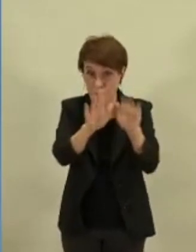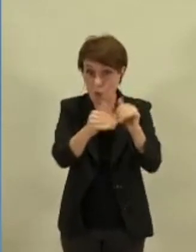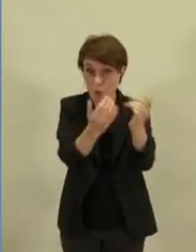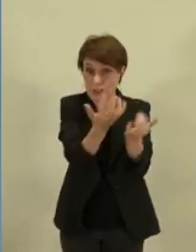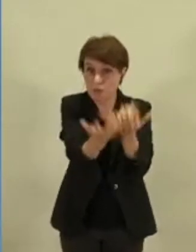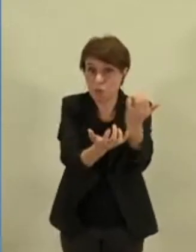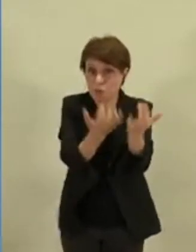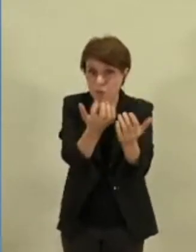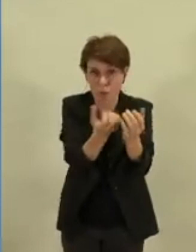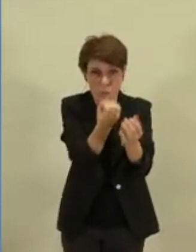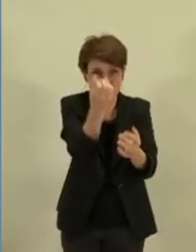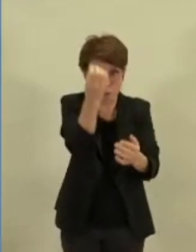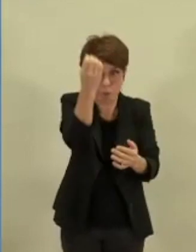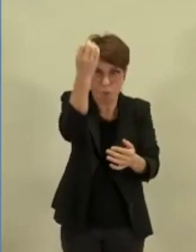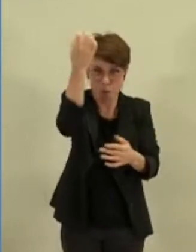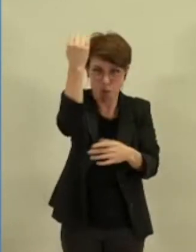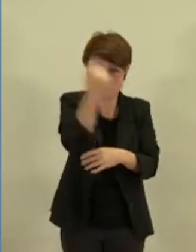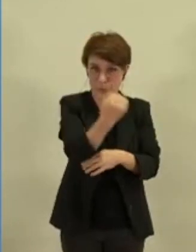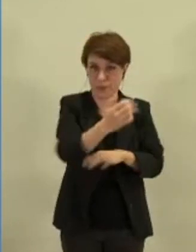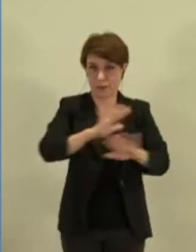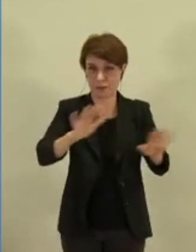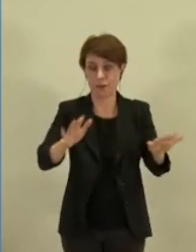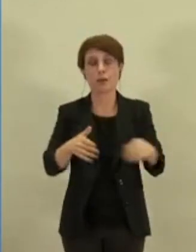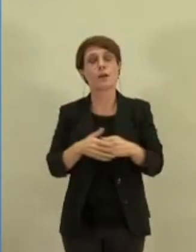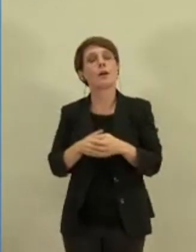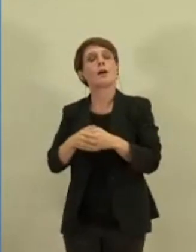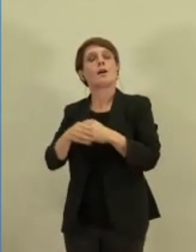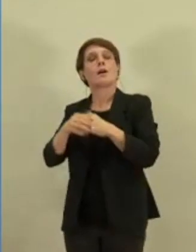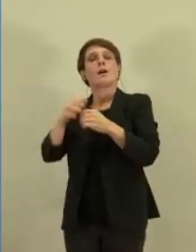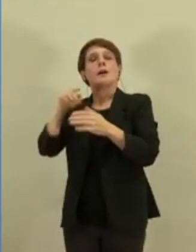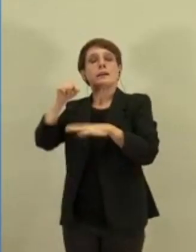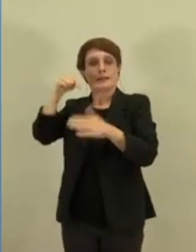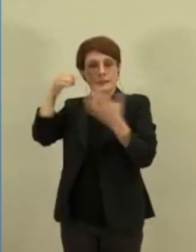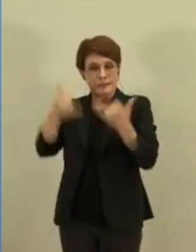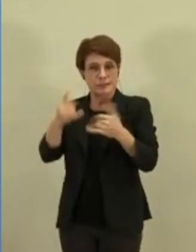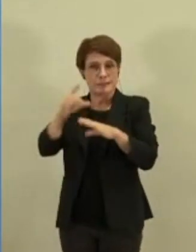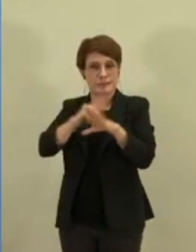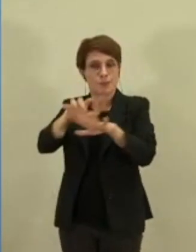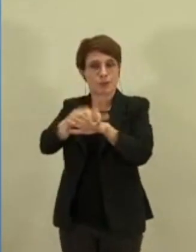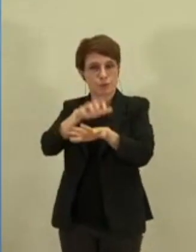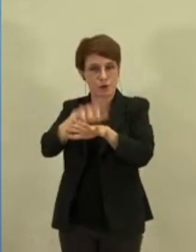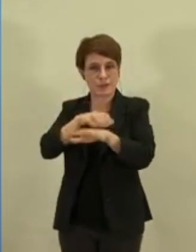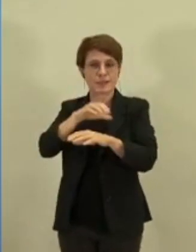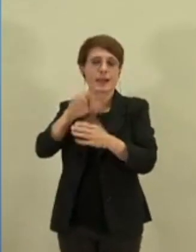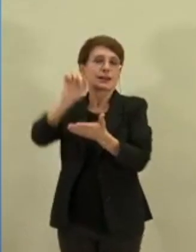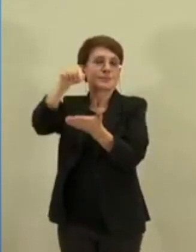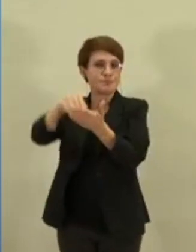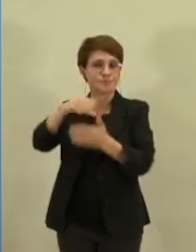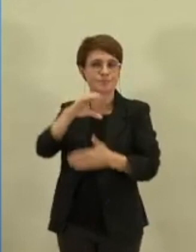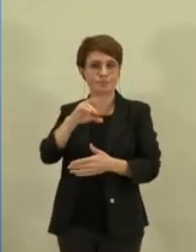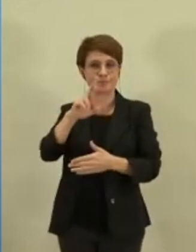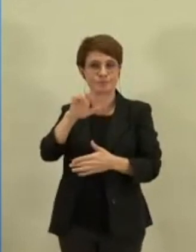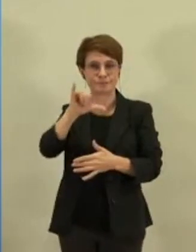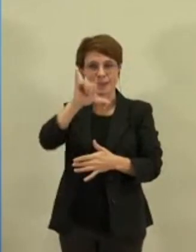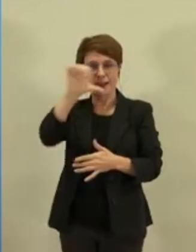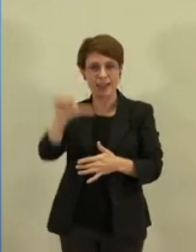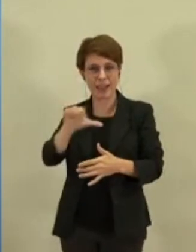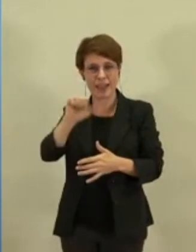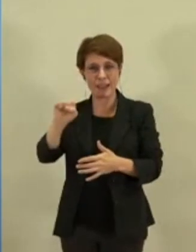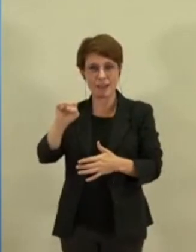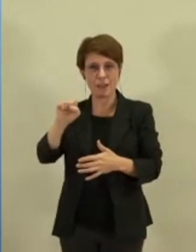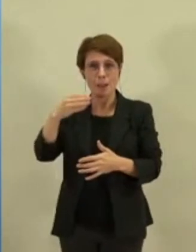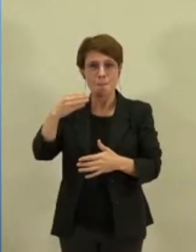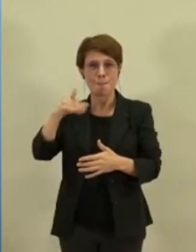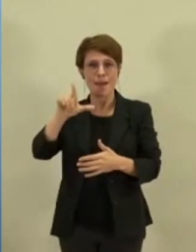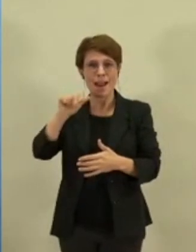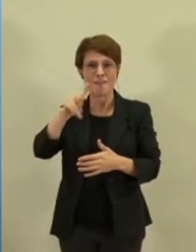surgénérateur de Creil-Malville, prototype de réacteur de 4e génération à neutrons rapides qui commençait tout juste à fonctionner, sera